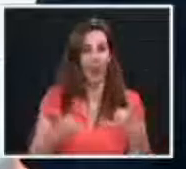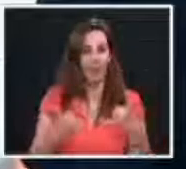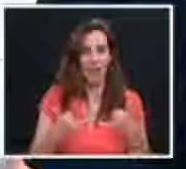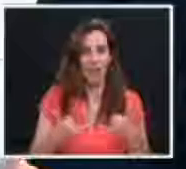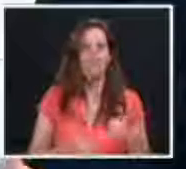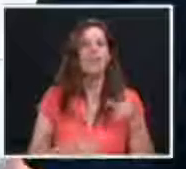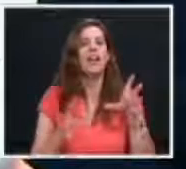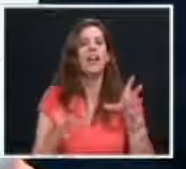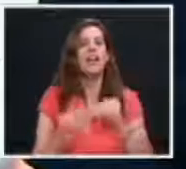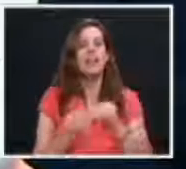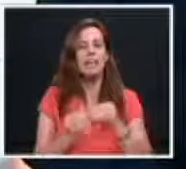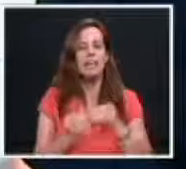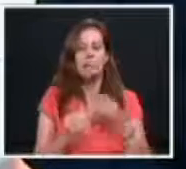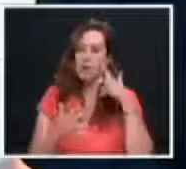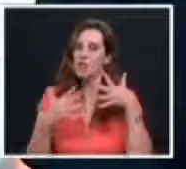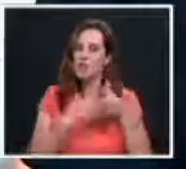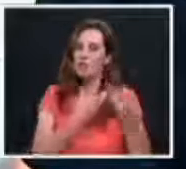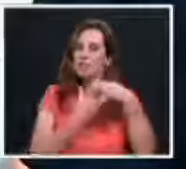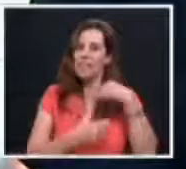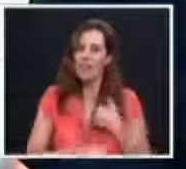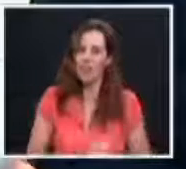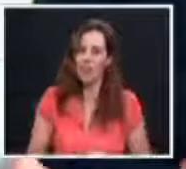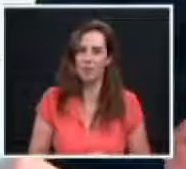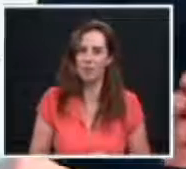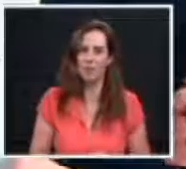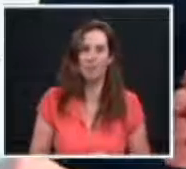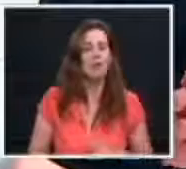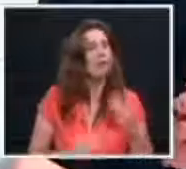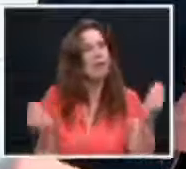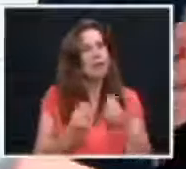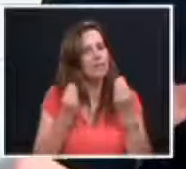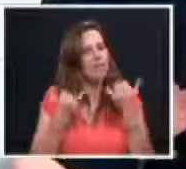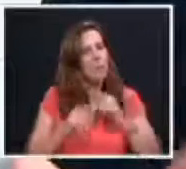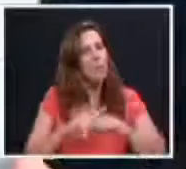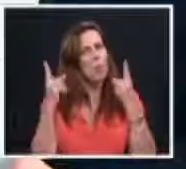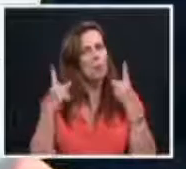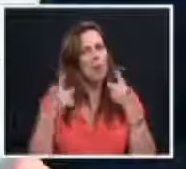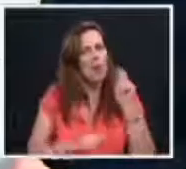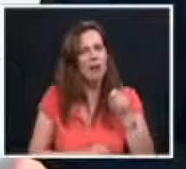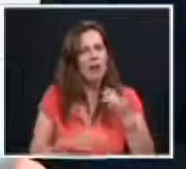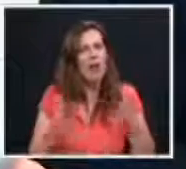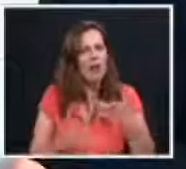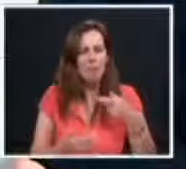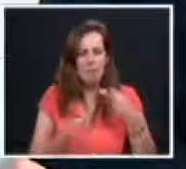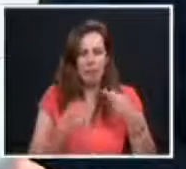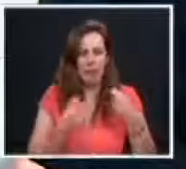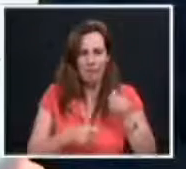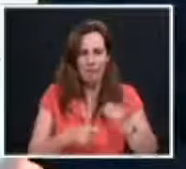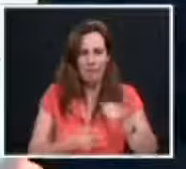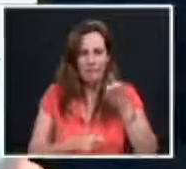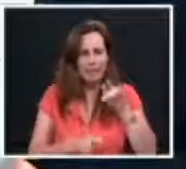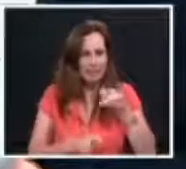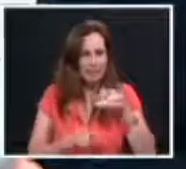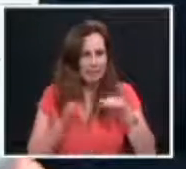תומר אביטל ממאיימים של שקיפות מצטרף אלינו, אלן תומר. אלן אביב. עם תופעה היום מוזרה במשכן הכנסת, מדוע ח"כים מצביעים נגד עצמם,